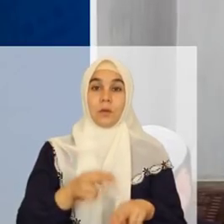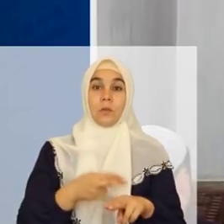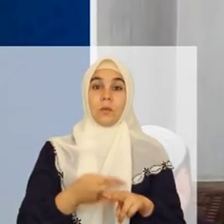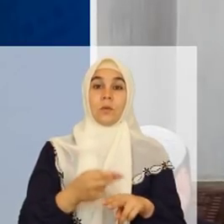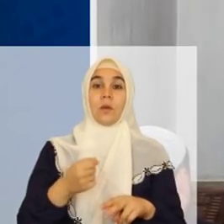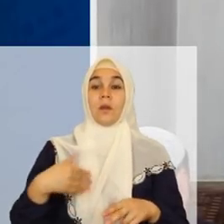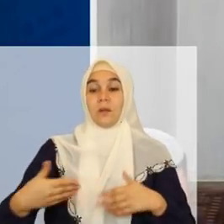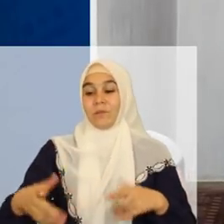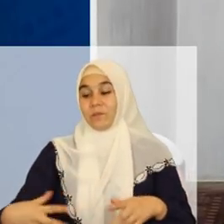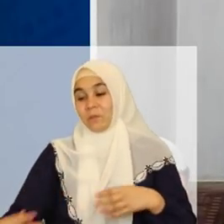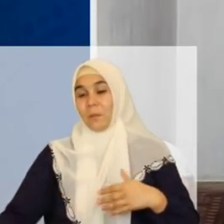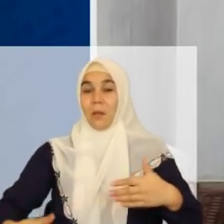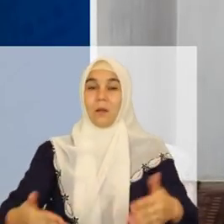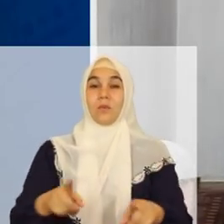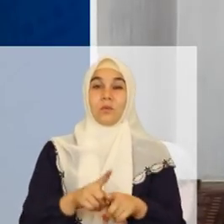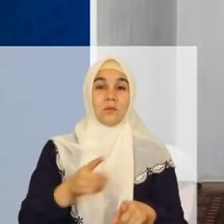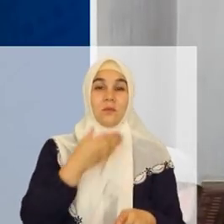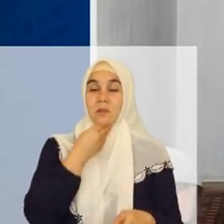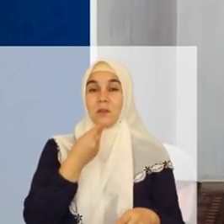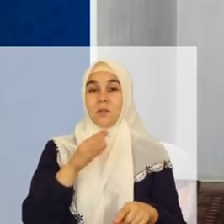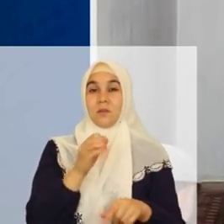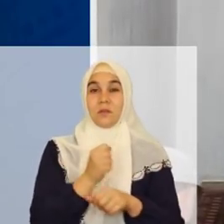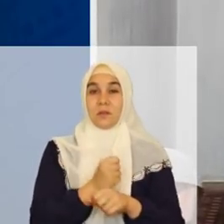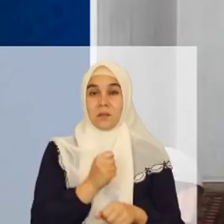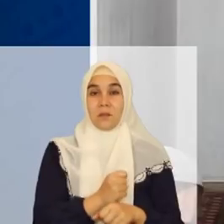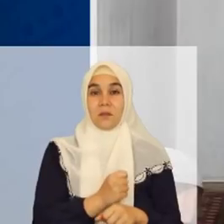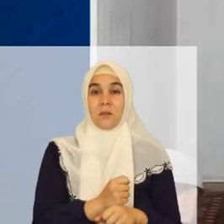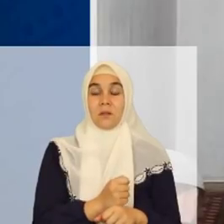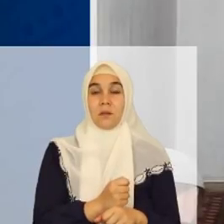Demak, o'sha sudrab yurish boshqa bo'lsa, mutakabbirlik uchun bo'lsa,